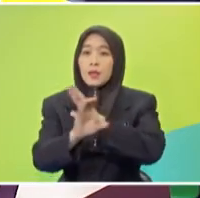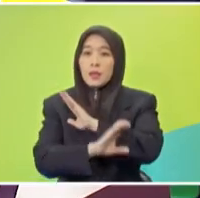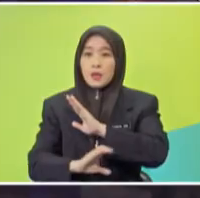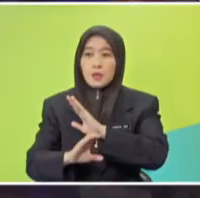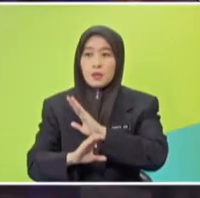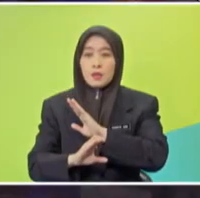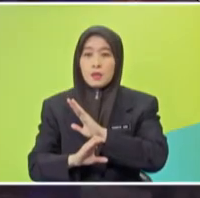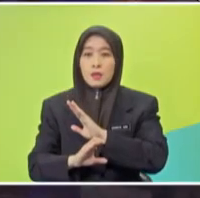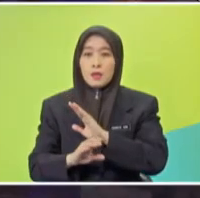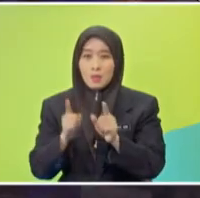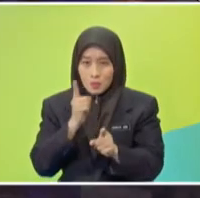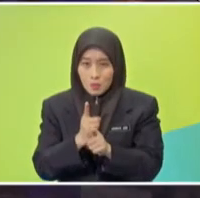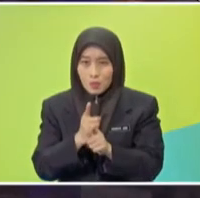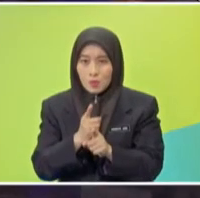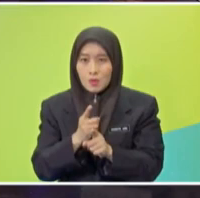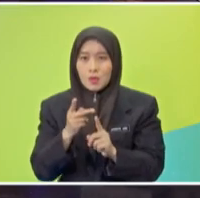salahku betul